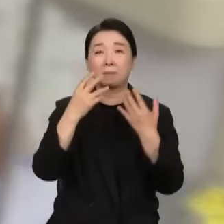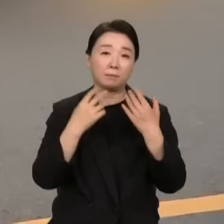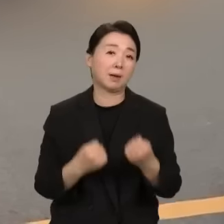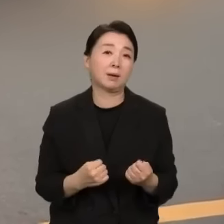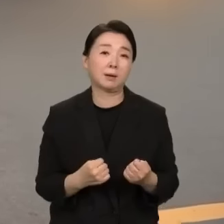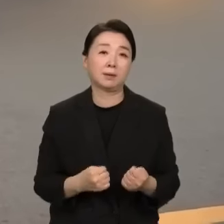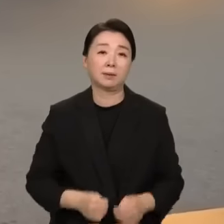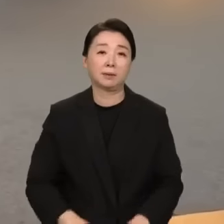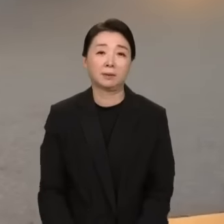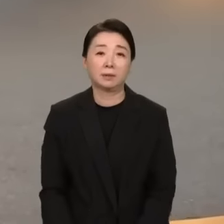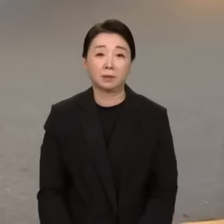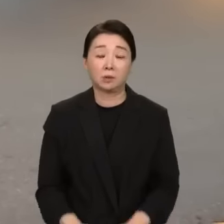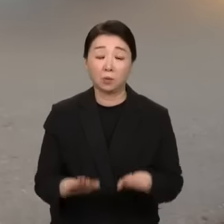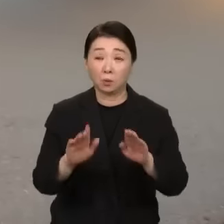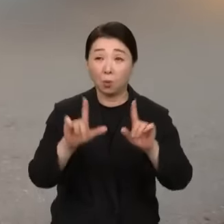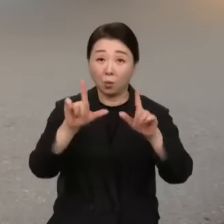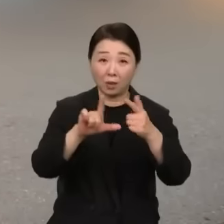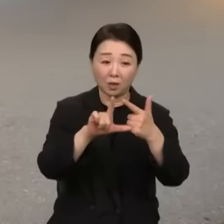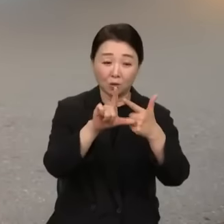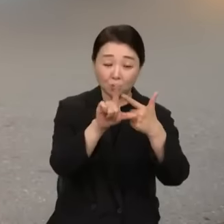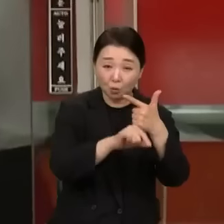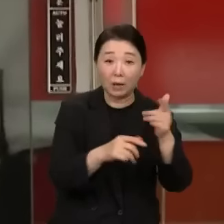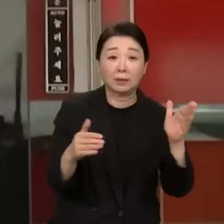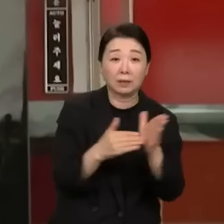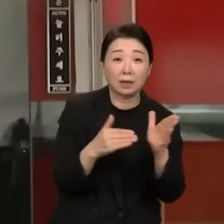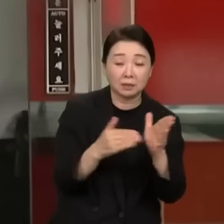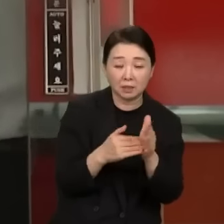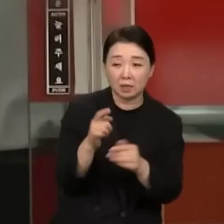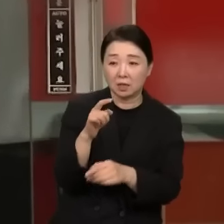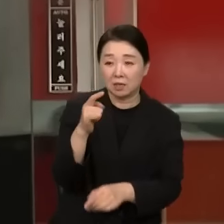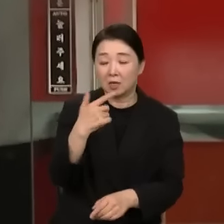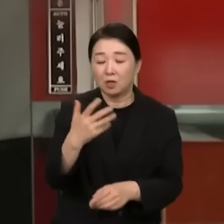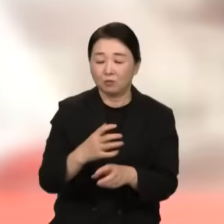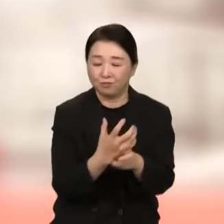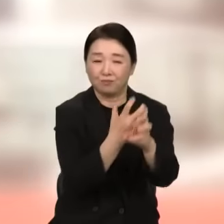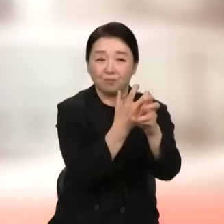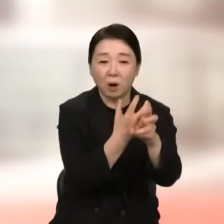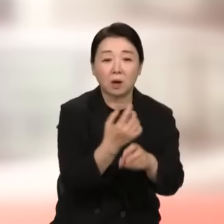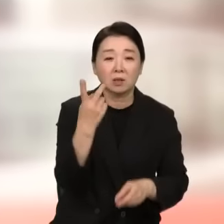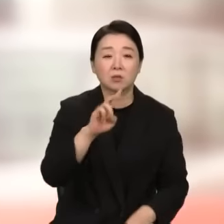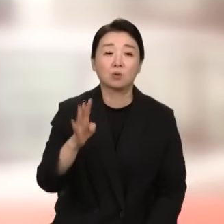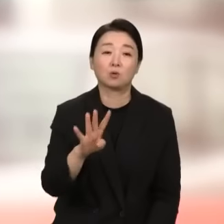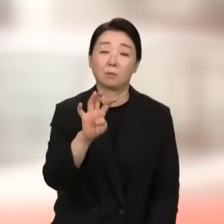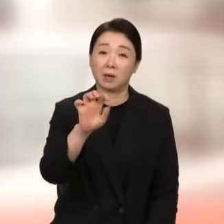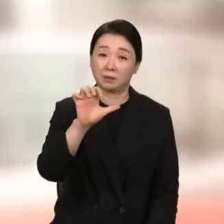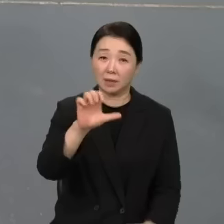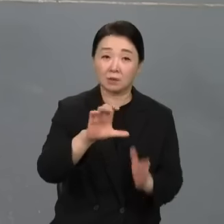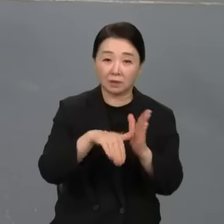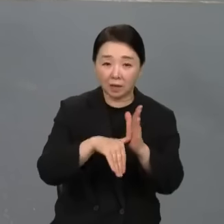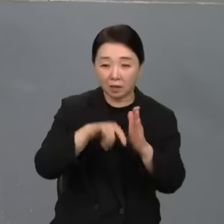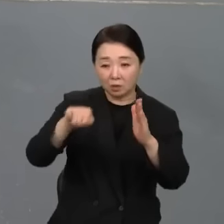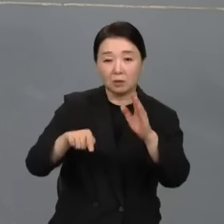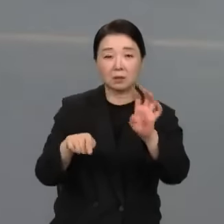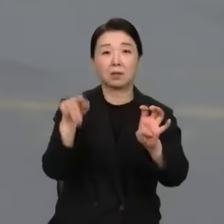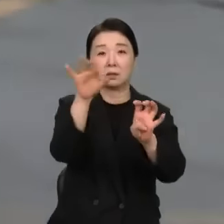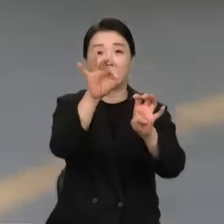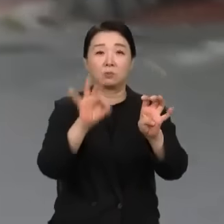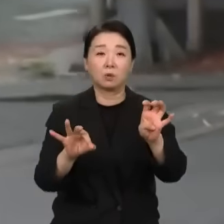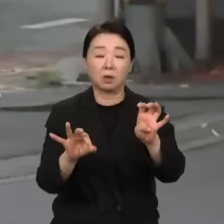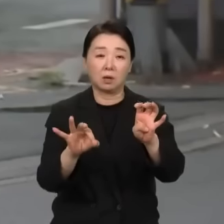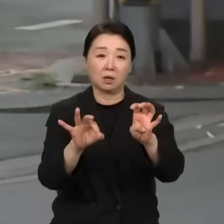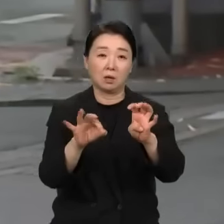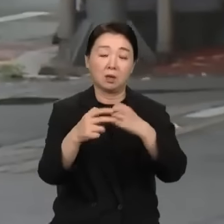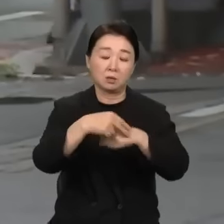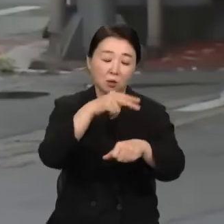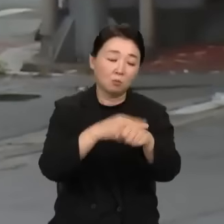속출했습니다 올해 상반기 11제 건수는 2645 건으로 집게 됐는데 그중 40% 전문이